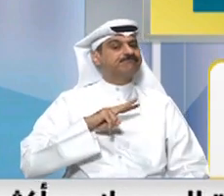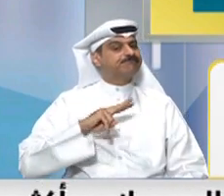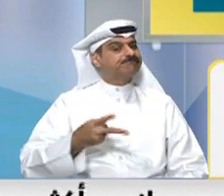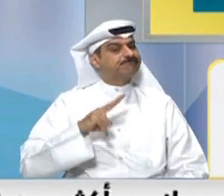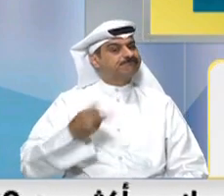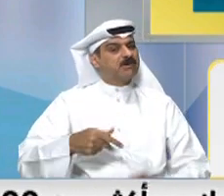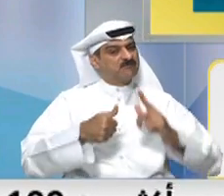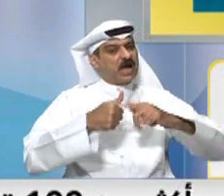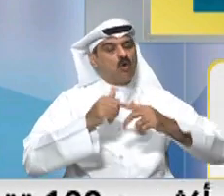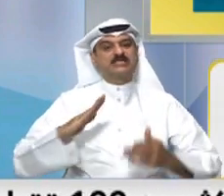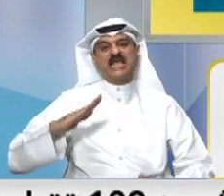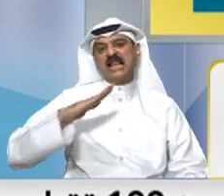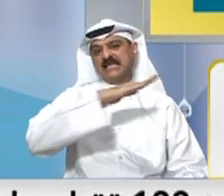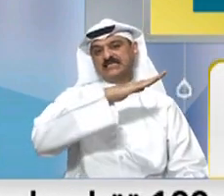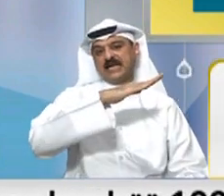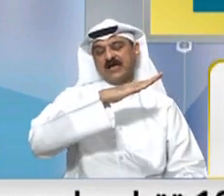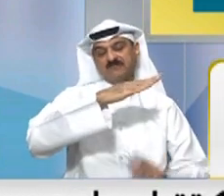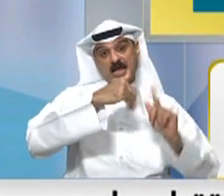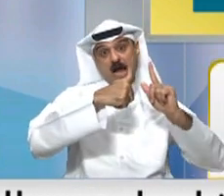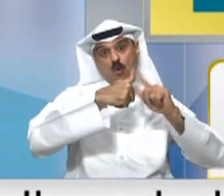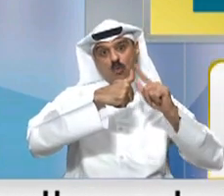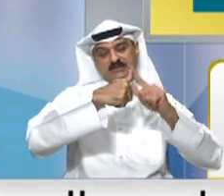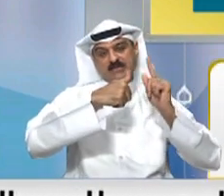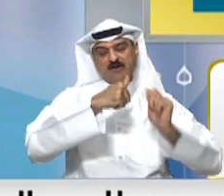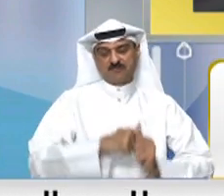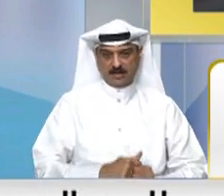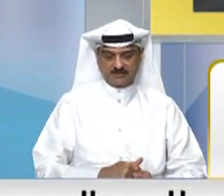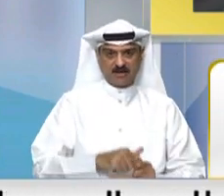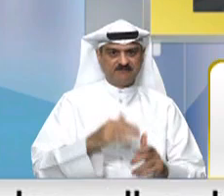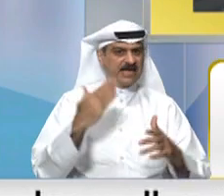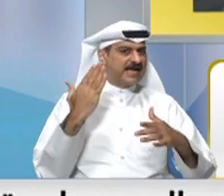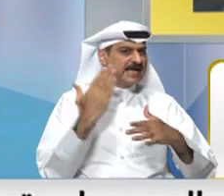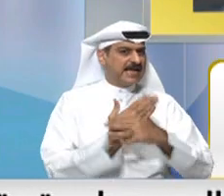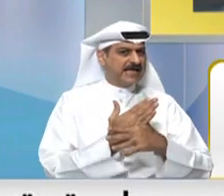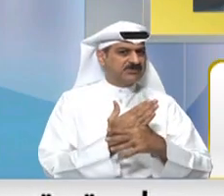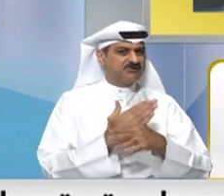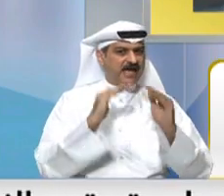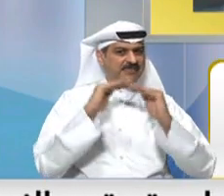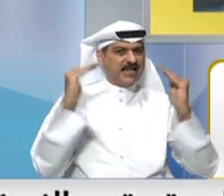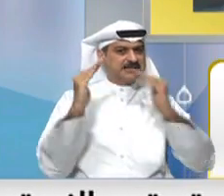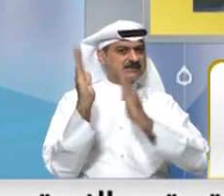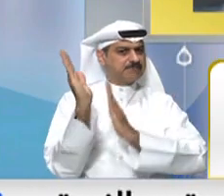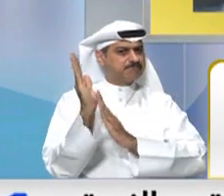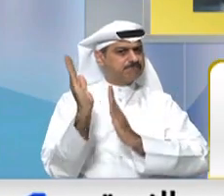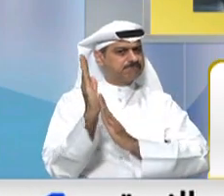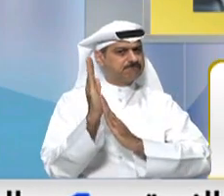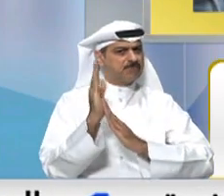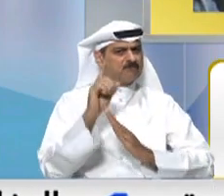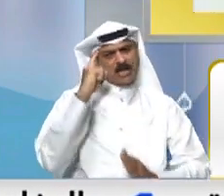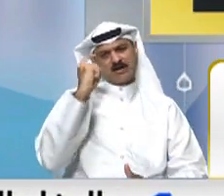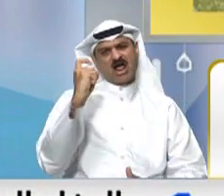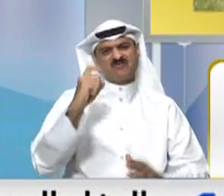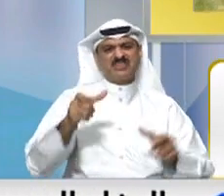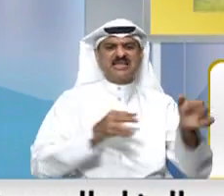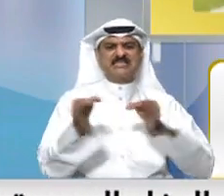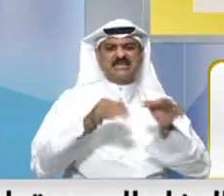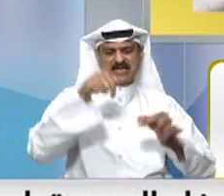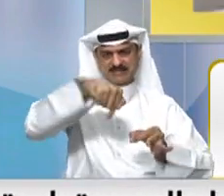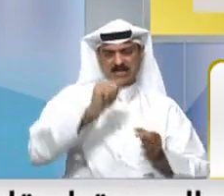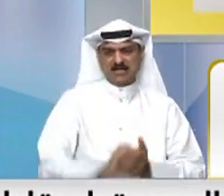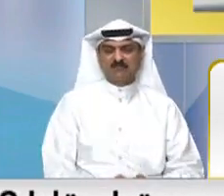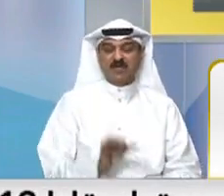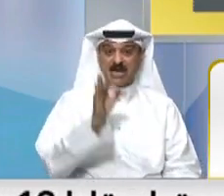للاتحاد الأوروبي، لأن اليمين المتطرف ينتقد السياسات الحالية، على الرغم من أنه أيضا الدول الأوروبية تحتاج